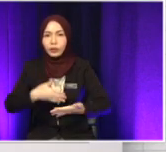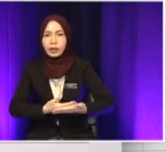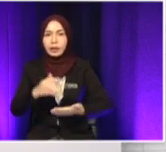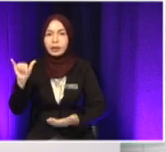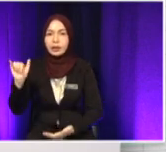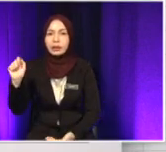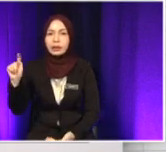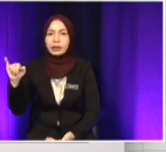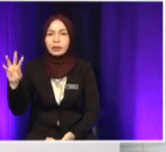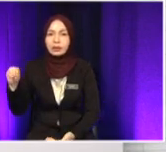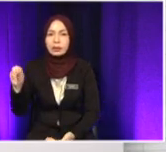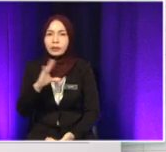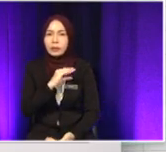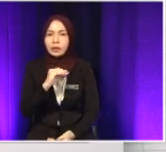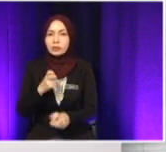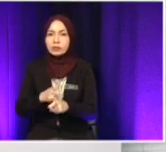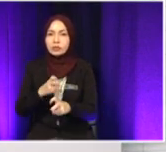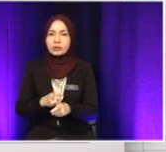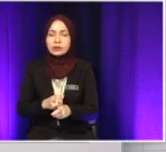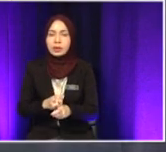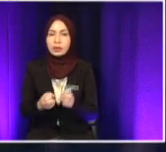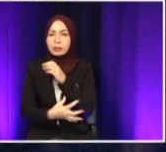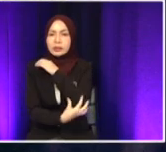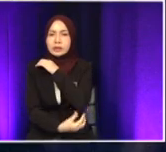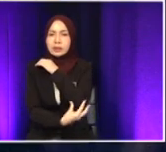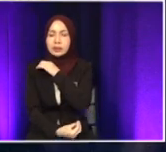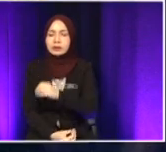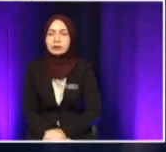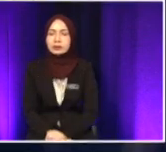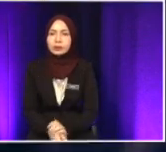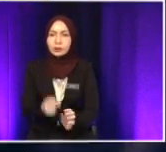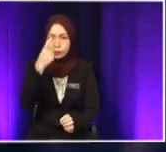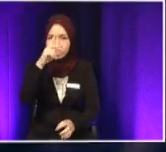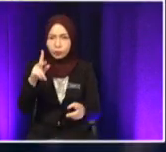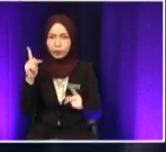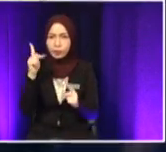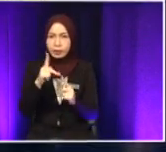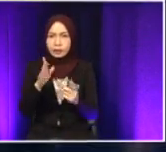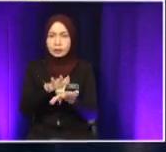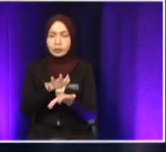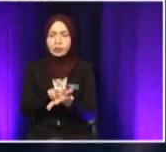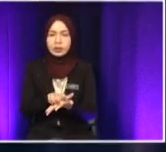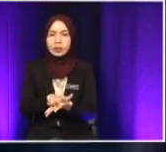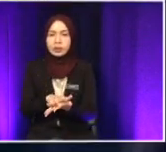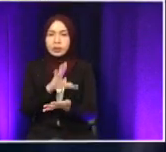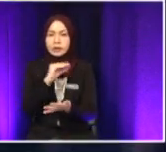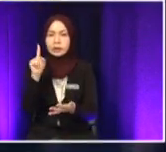jadi itu adalah uraian lengkap oke nah dapat satu